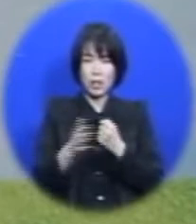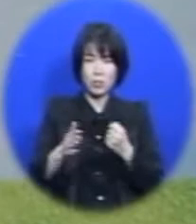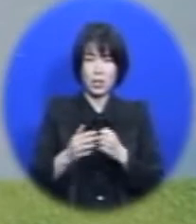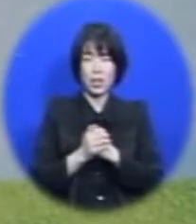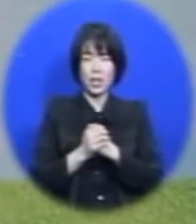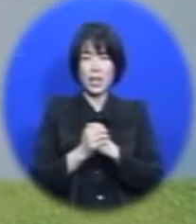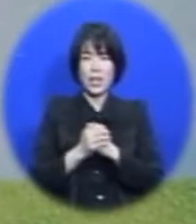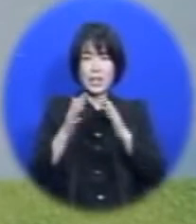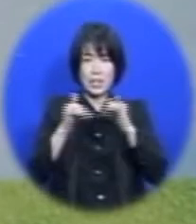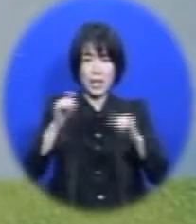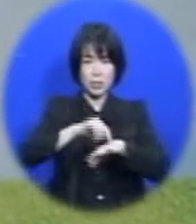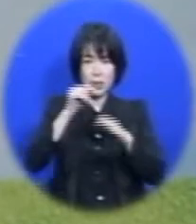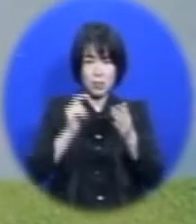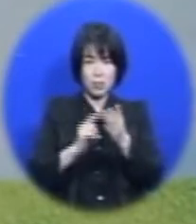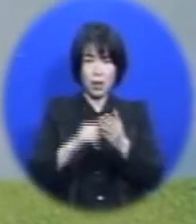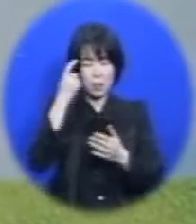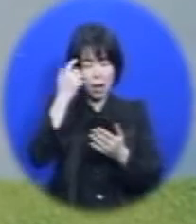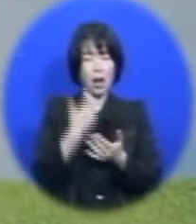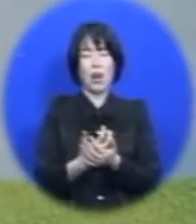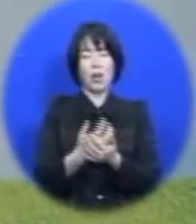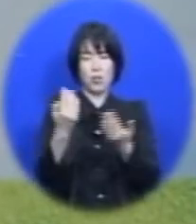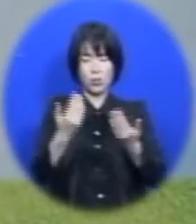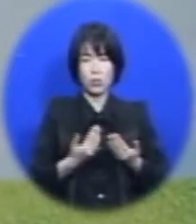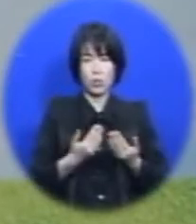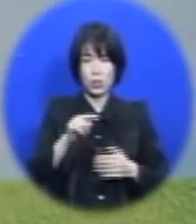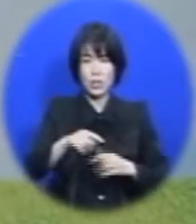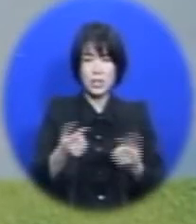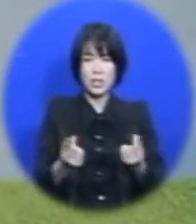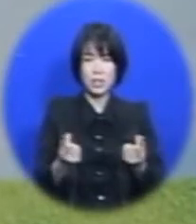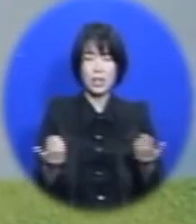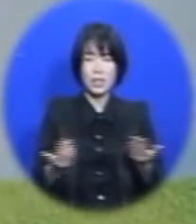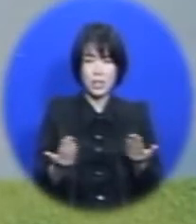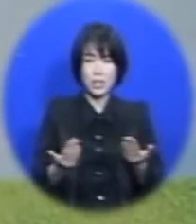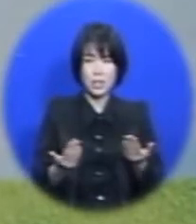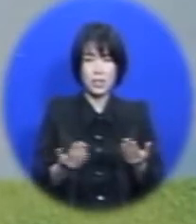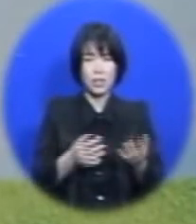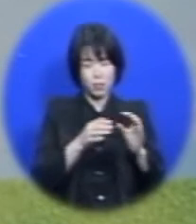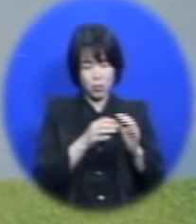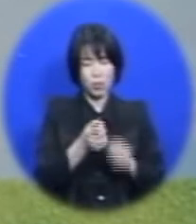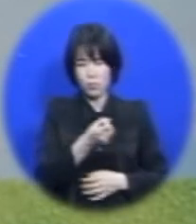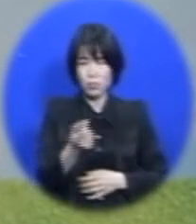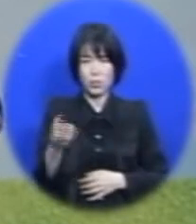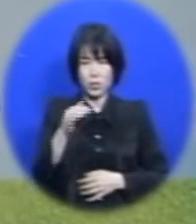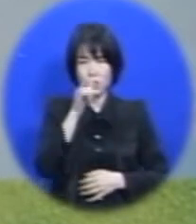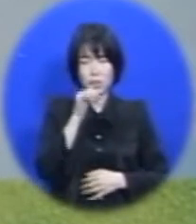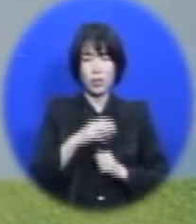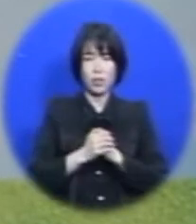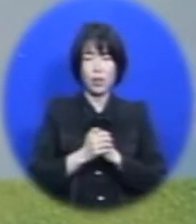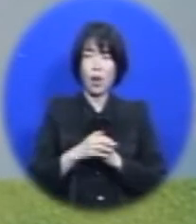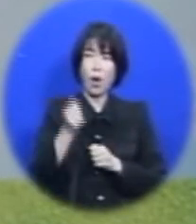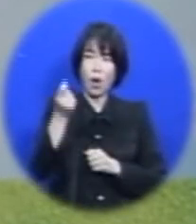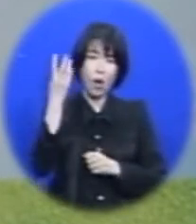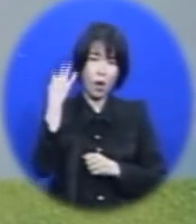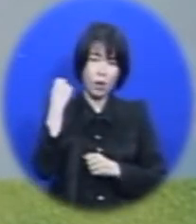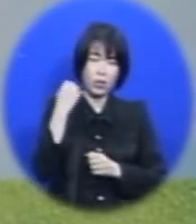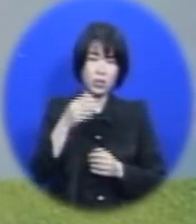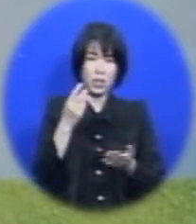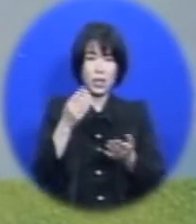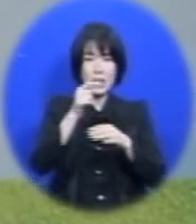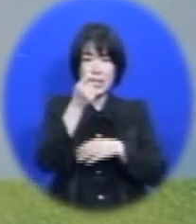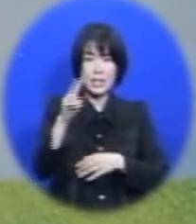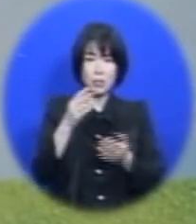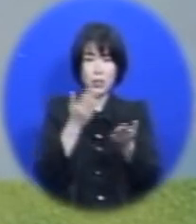사람들의 마음에 충격을 주고 이런 일들이 왕왕 생깁니다. 엊그제 무슨 뉴스 보도를